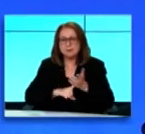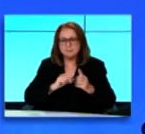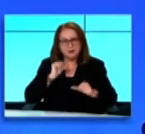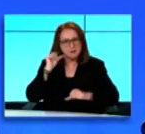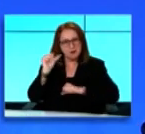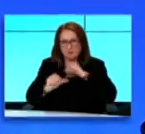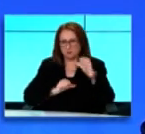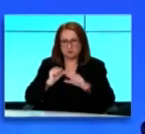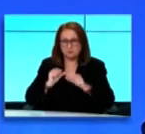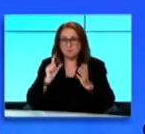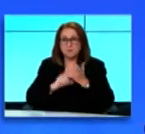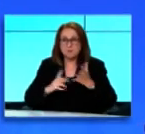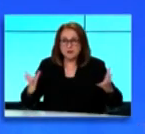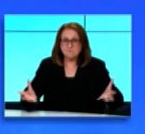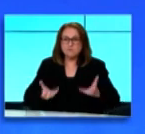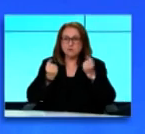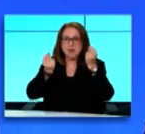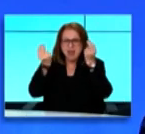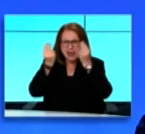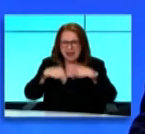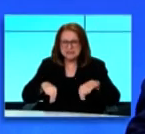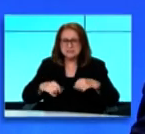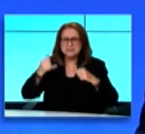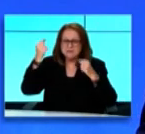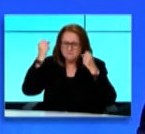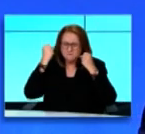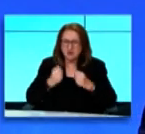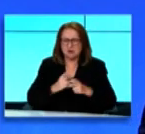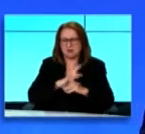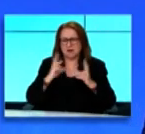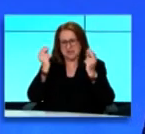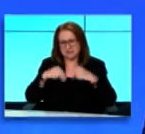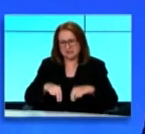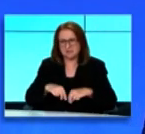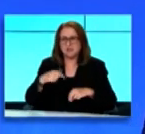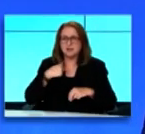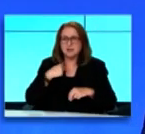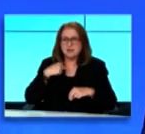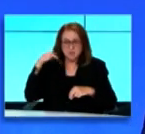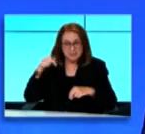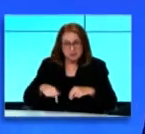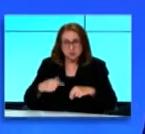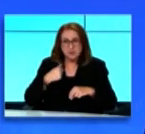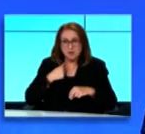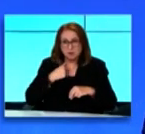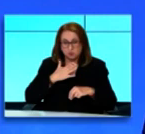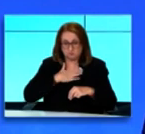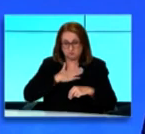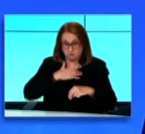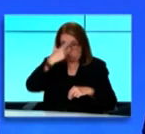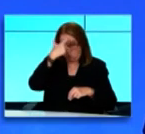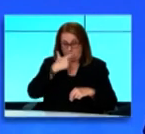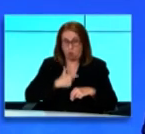νέες συνθήκες νομίζω ότι δικαιώνουν την επιλογή μας, την προσωπική μου